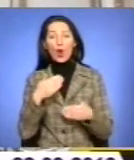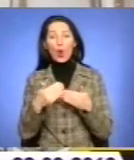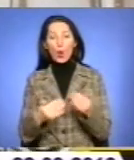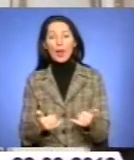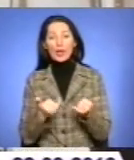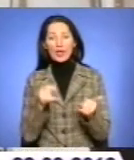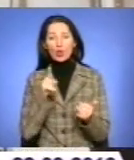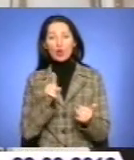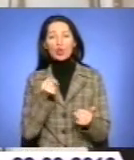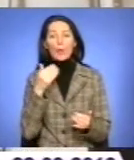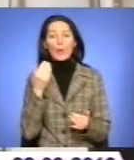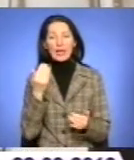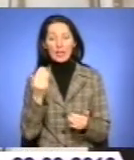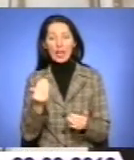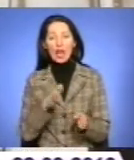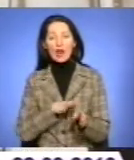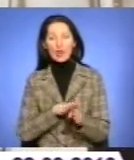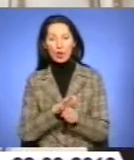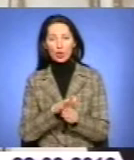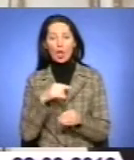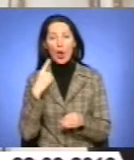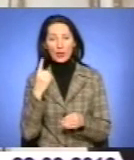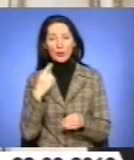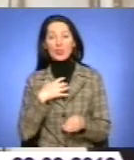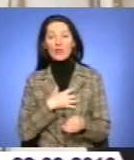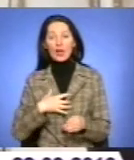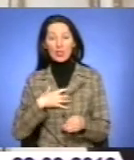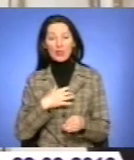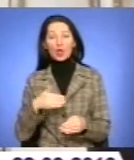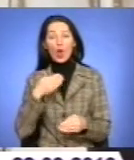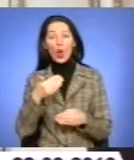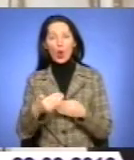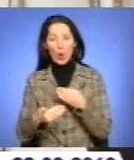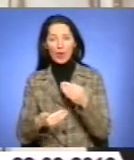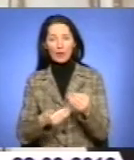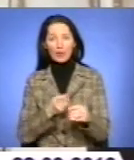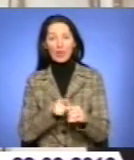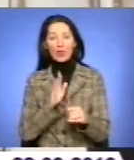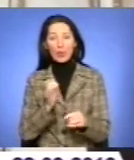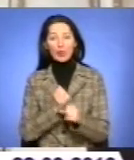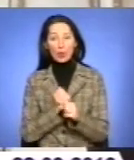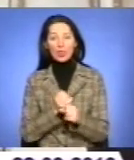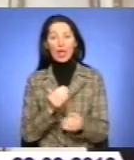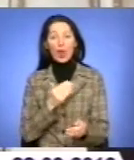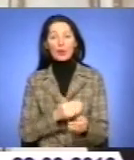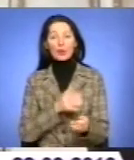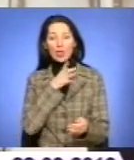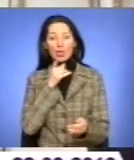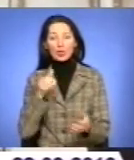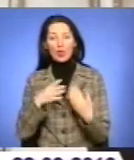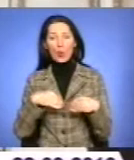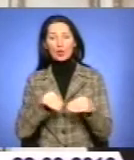їх виконати. Одним з найважливіших кроків, який був зроблений останнім часом разом з Радою